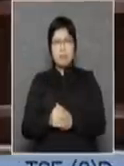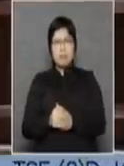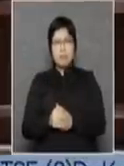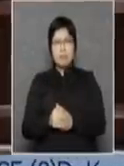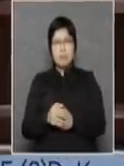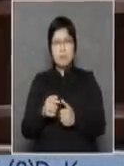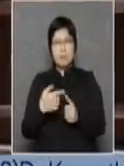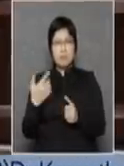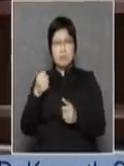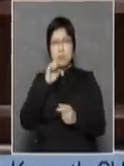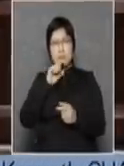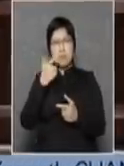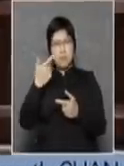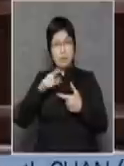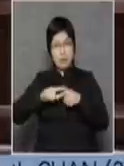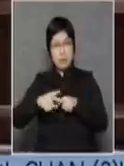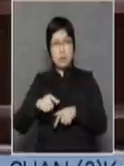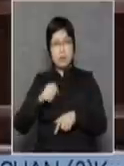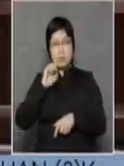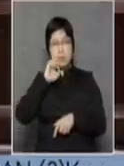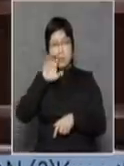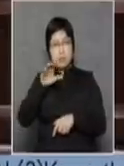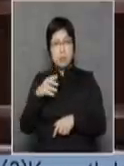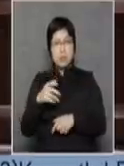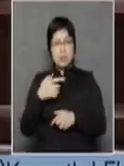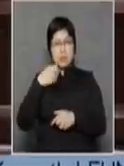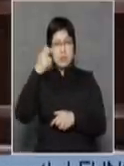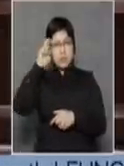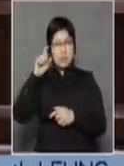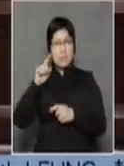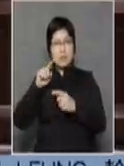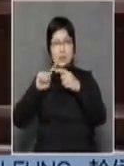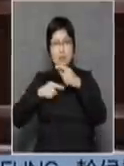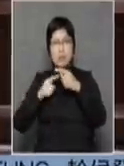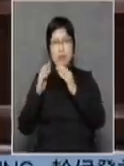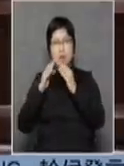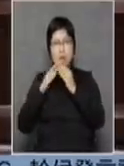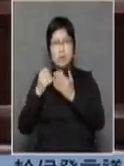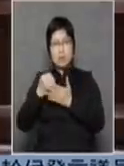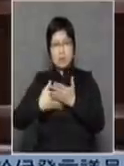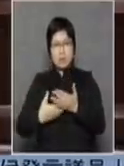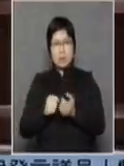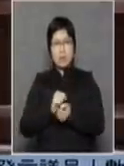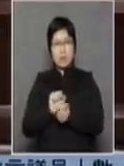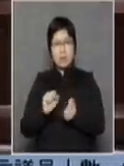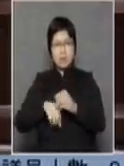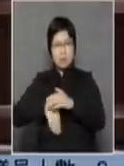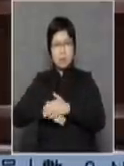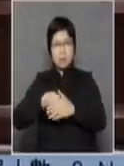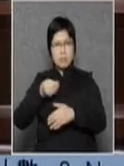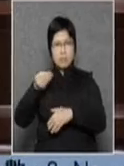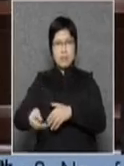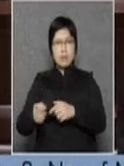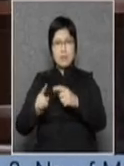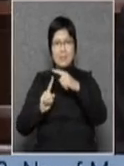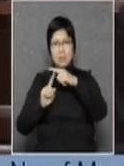主席，再提回這八招呢，我們提出呢包括是要檢討丁屋政策，釋放預留給這些丁